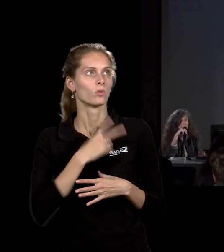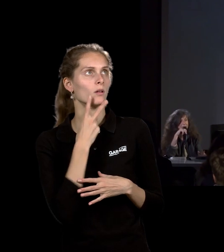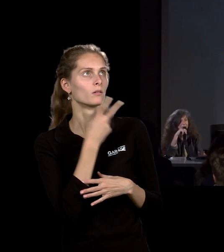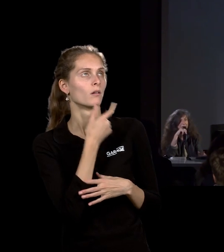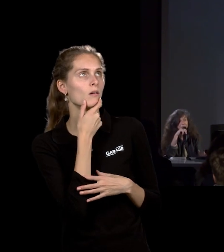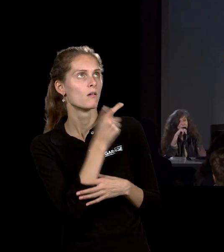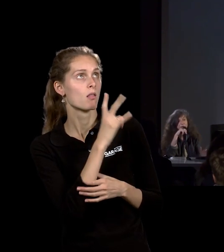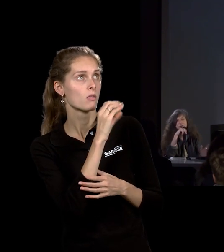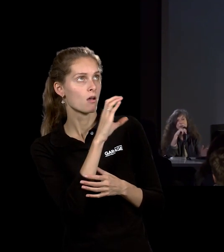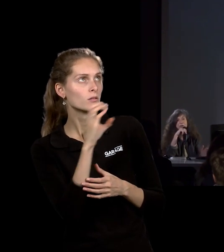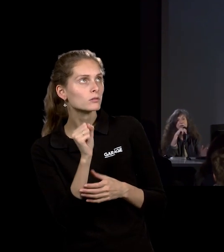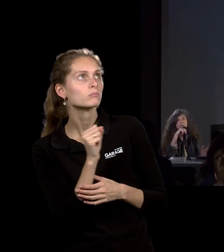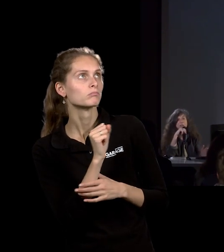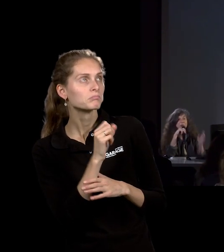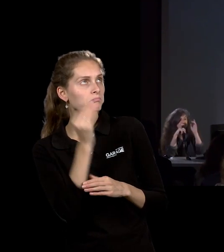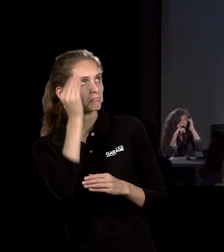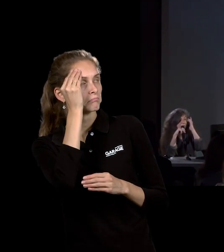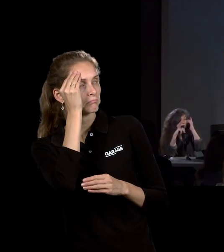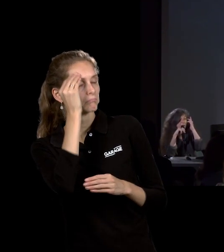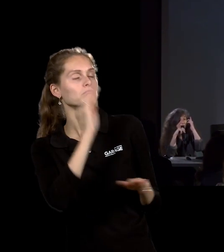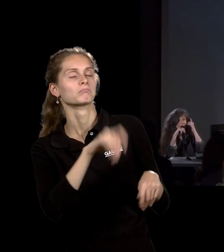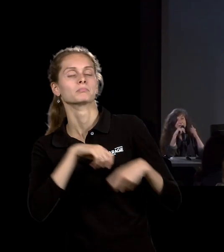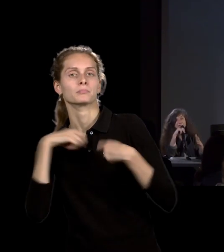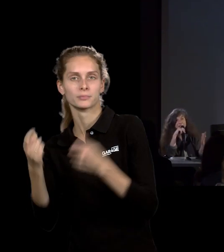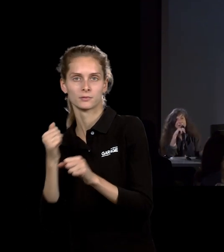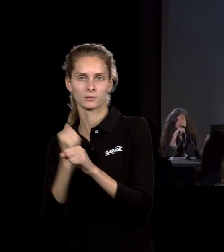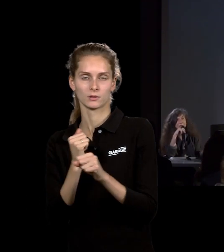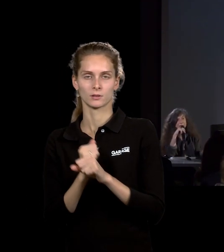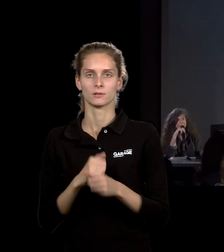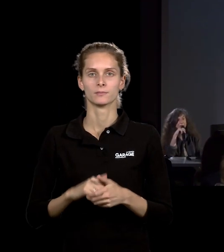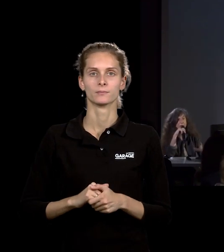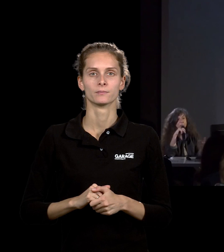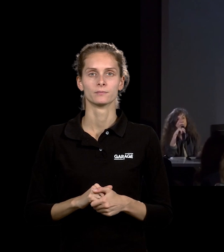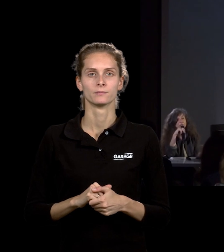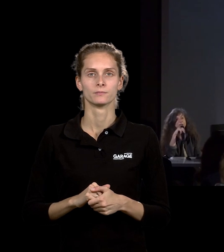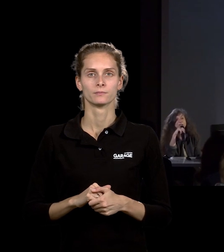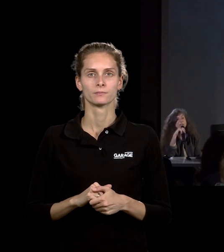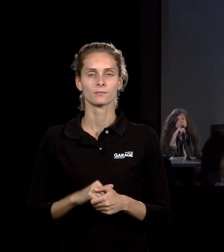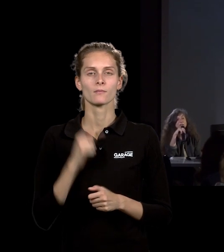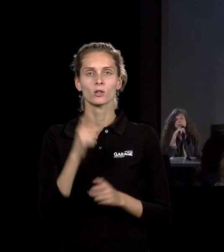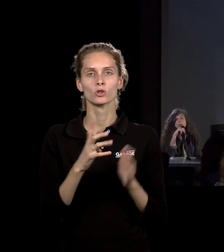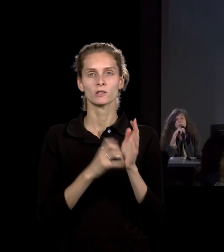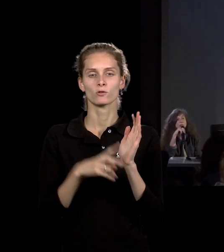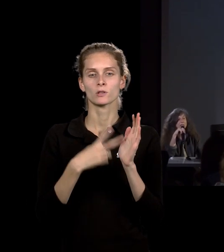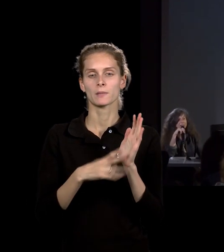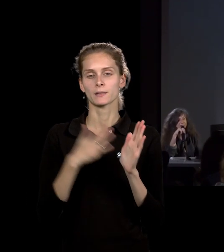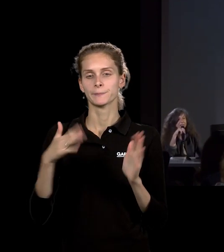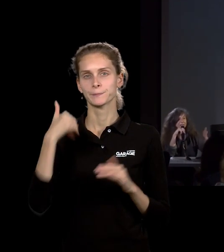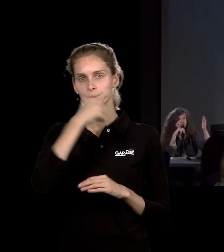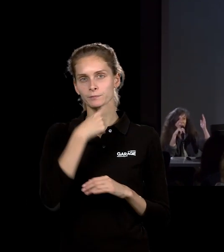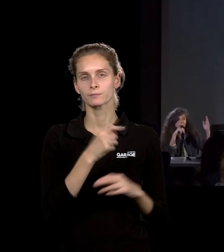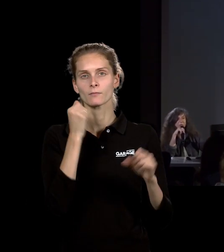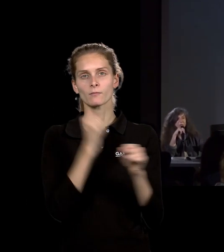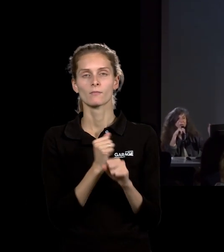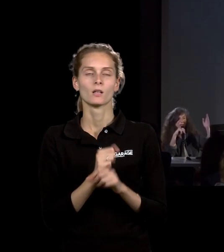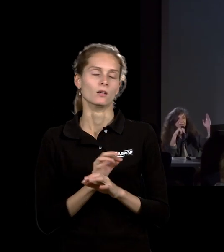70-м году он создает такую совершенно иконическую вещь. Знаки, знаки времени, такая сумма всех 60-х годов.